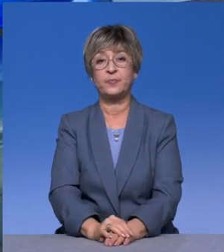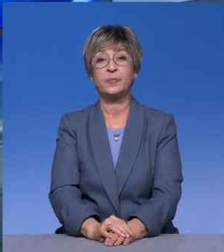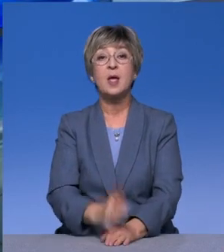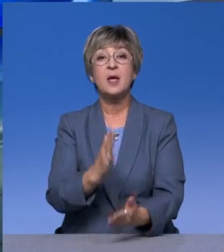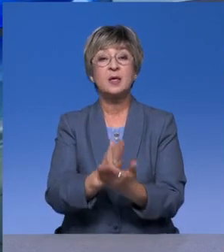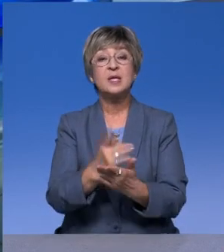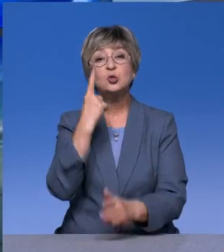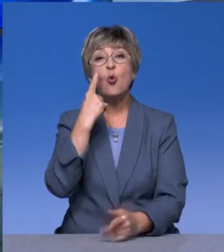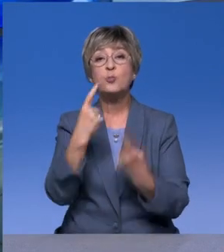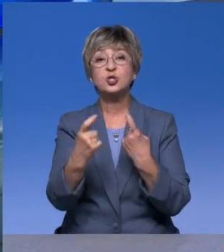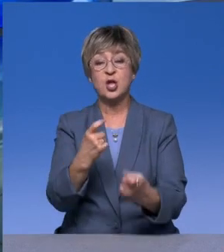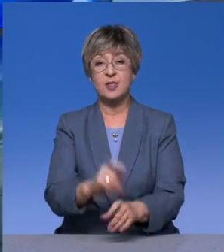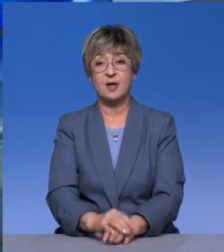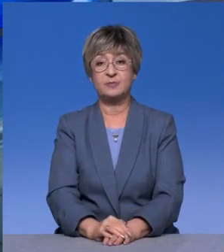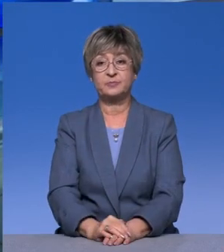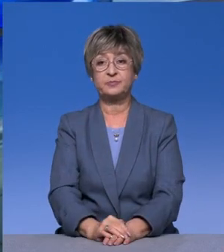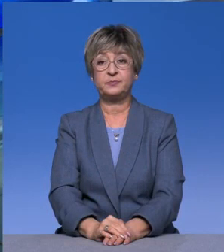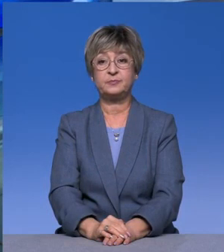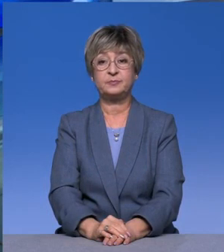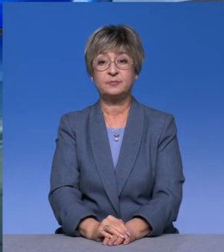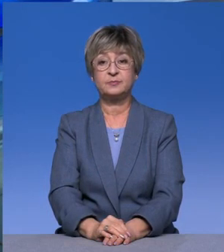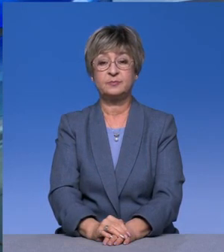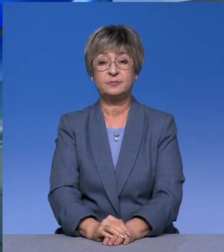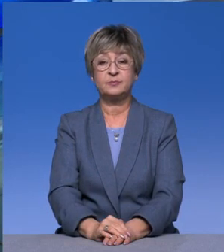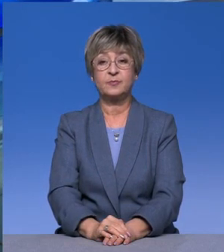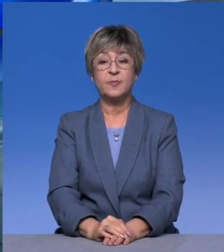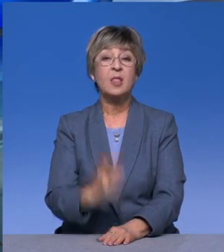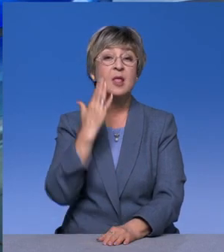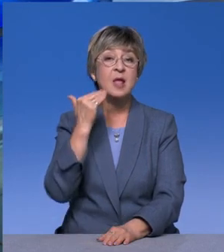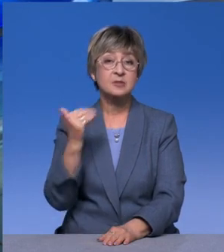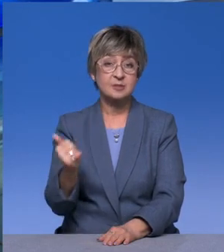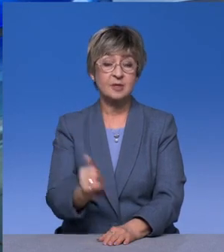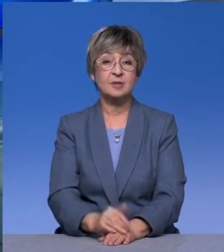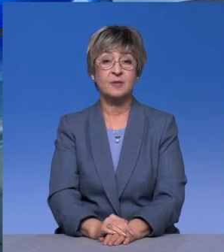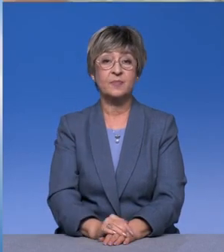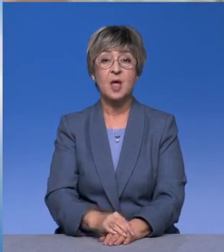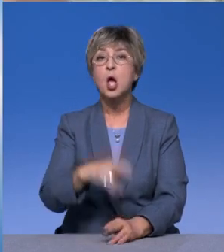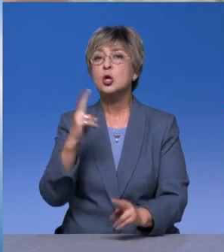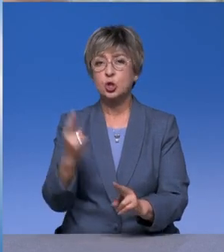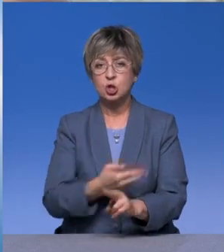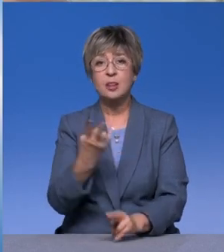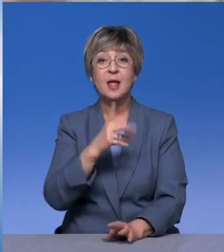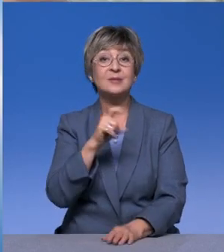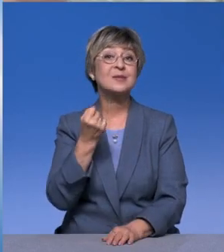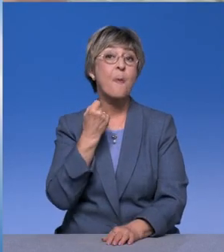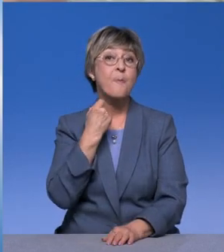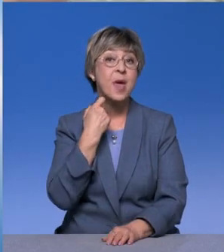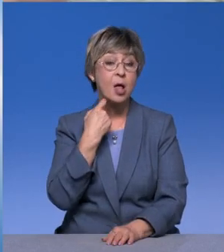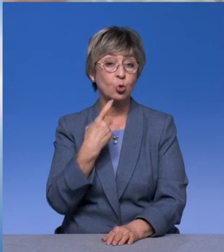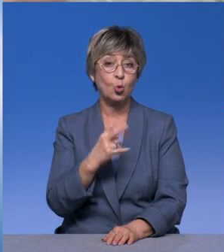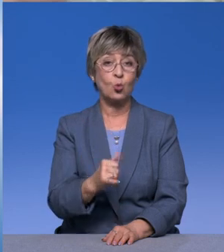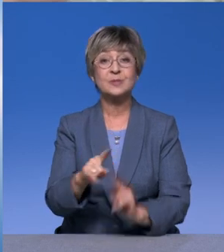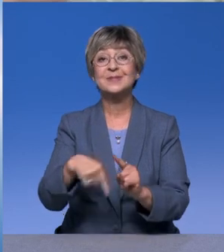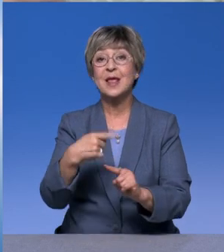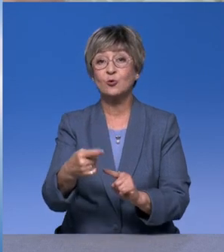которые за время нашей беседы пришли от наших телезрителей. Татарстан: однозначно лишать надо за пьянку. Ивановская область: лишать прав